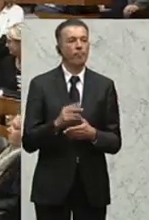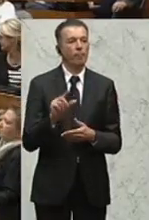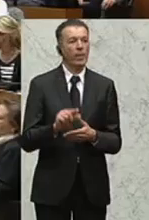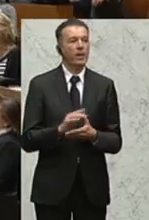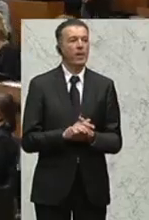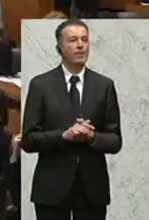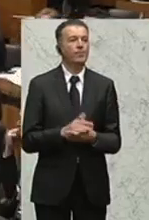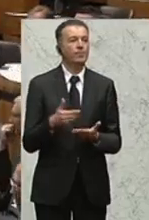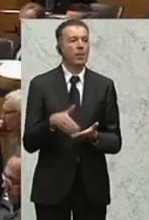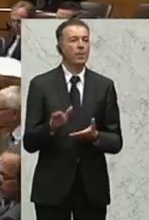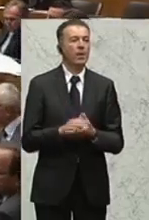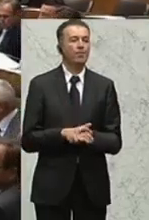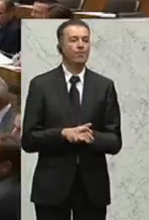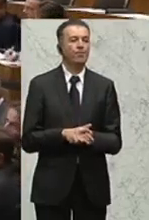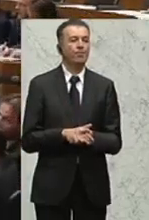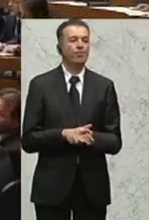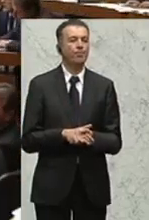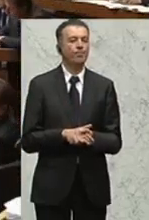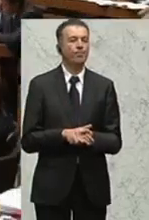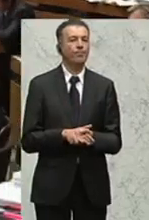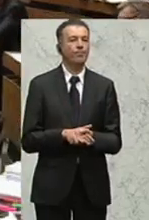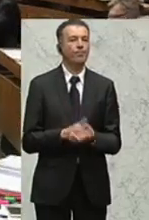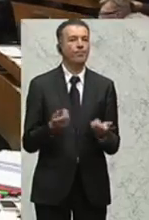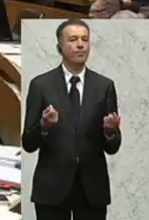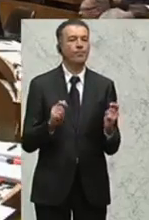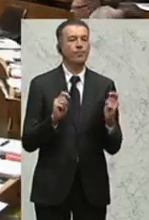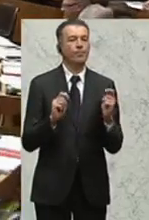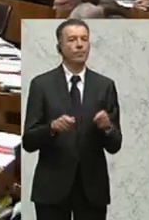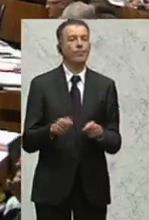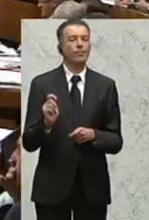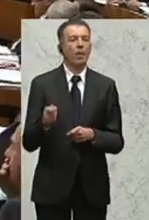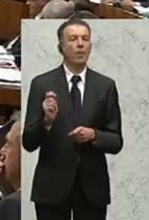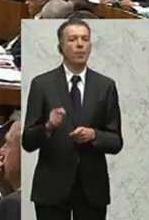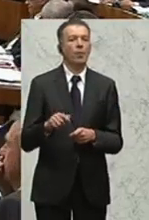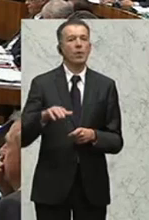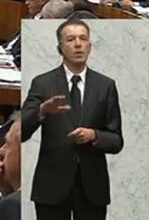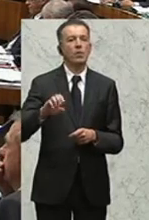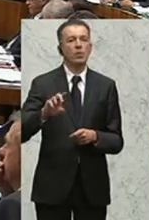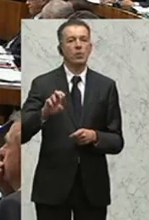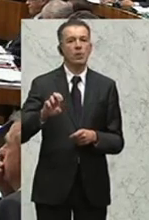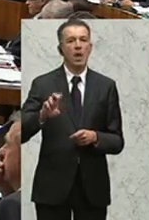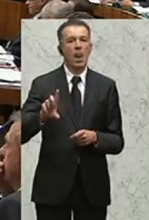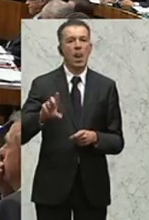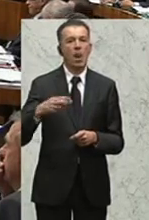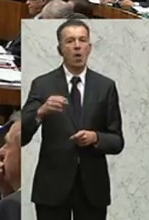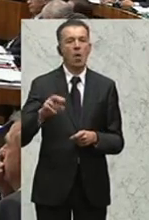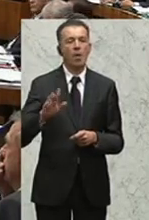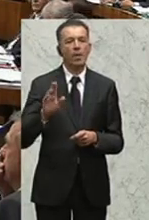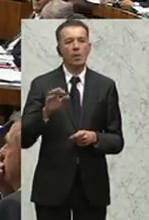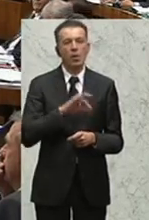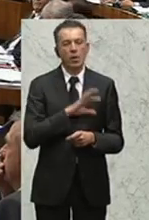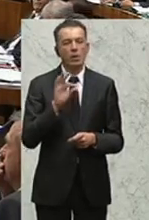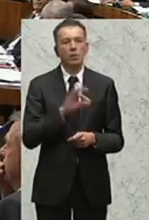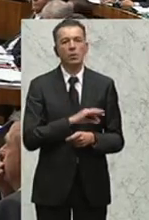Minderheit und somit abgelehnt Abstimmung über den Entschließungsantrag Abgeordneten Schellhorn Kolleginnen und Kollegen